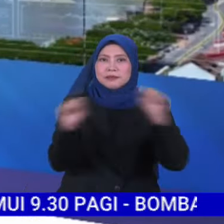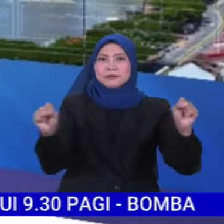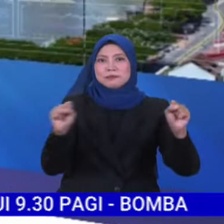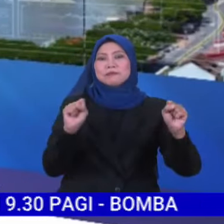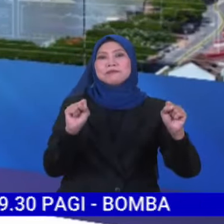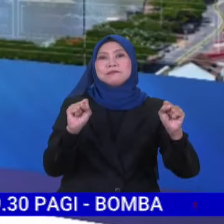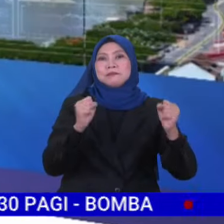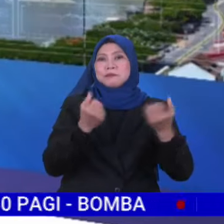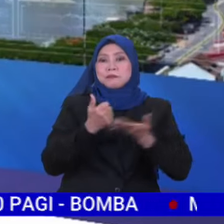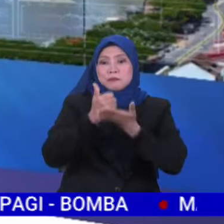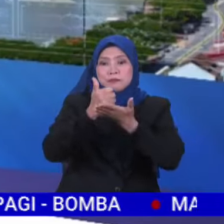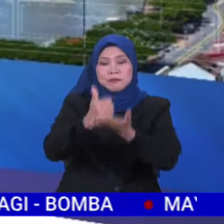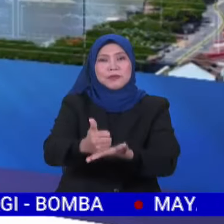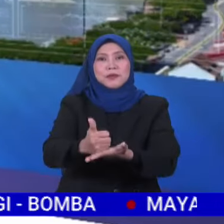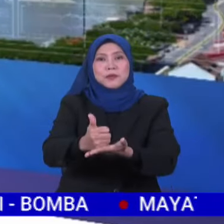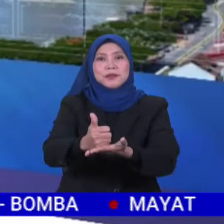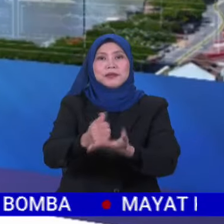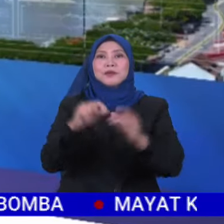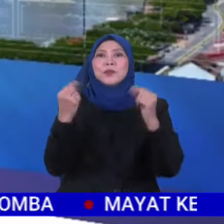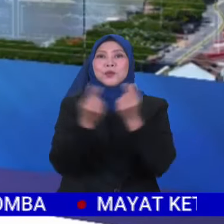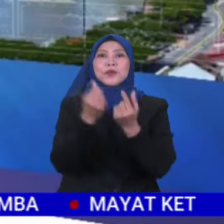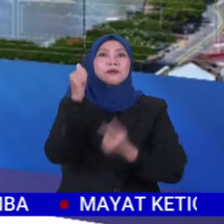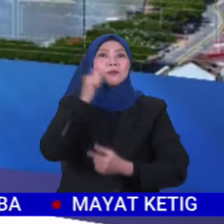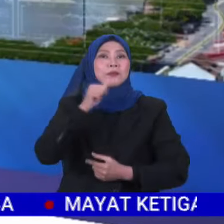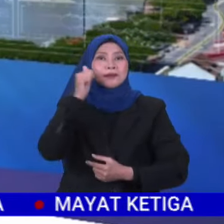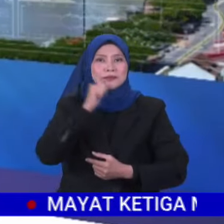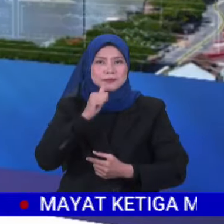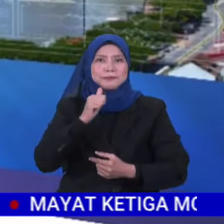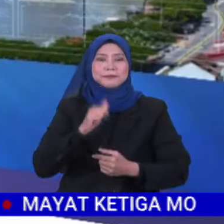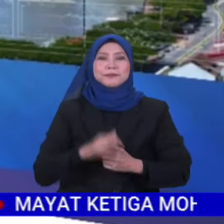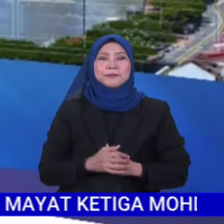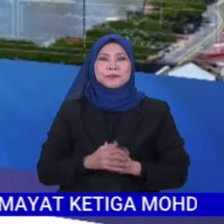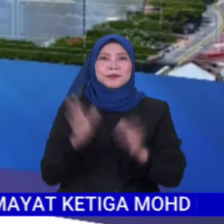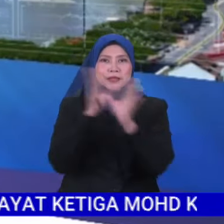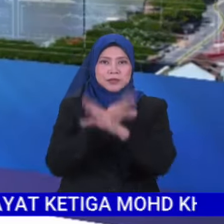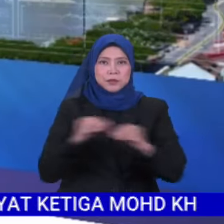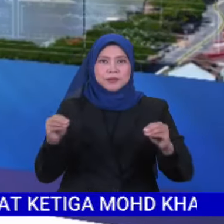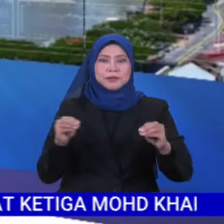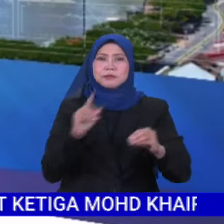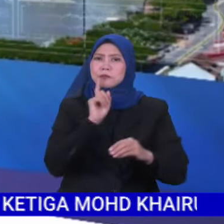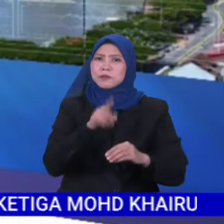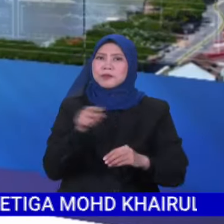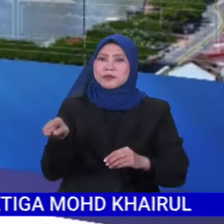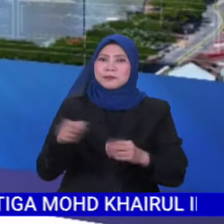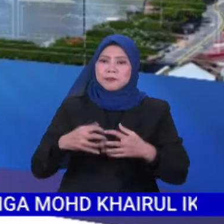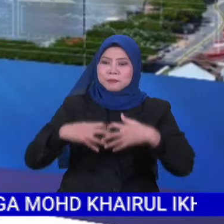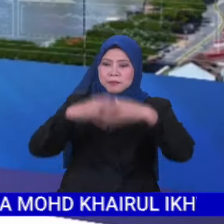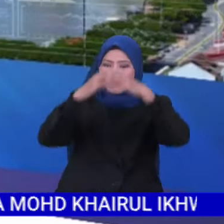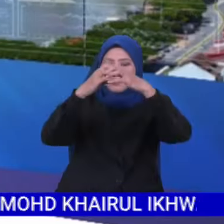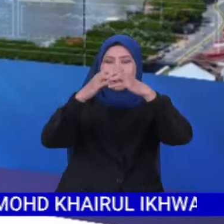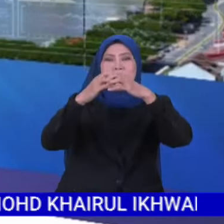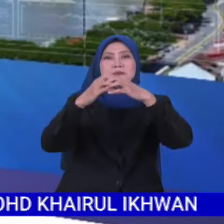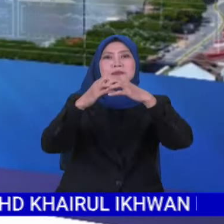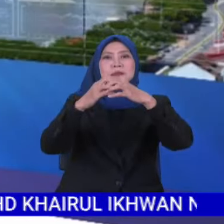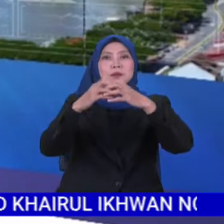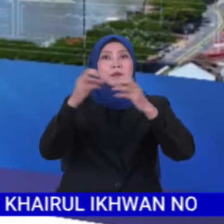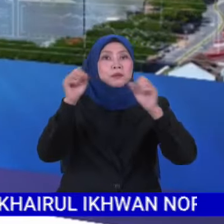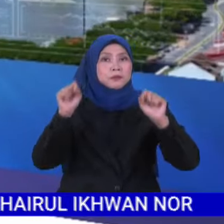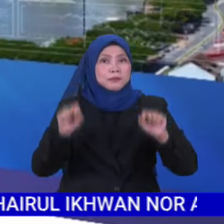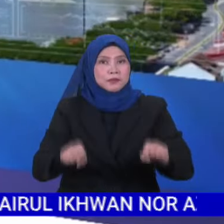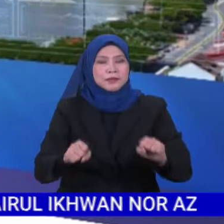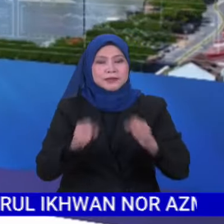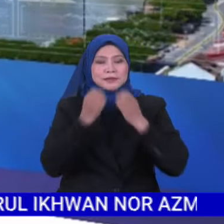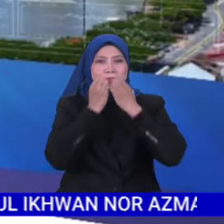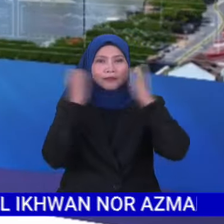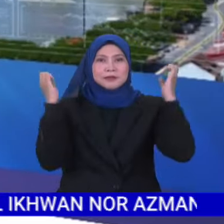inisiatif dan bantuan kepada golongan wanita di negeri ini ujarnya ia untuk membangunkan capacity keupayaan